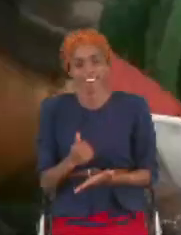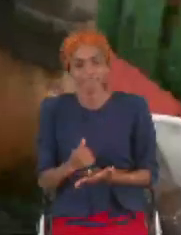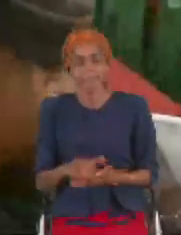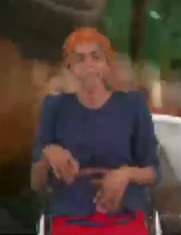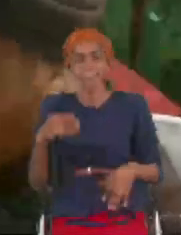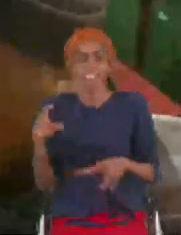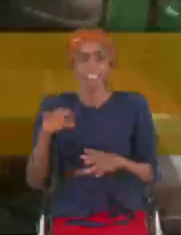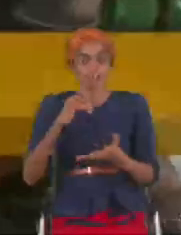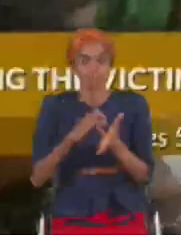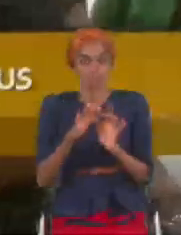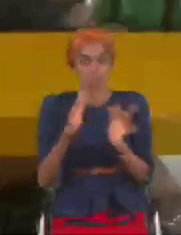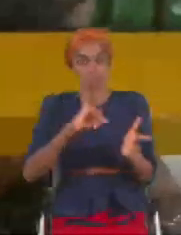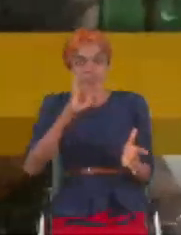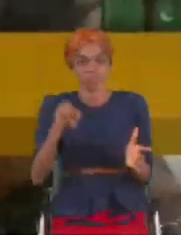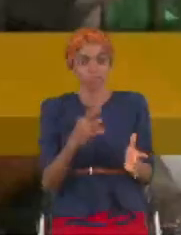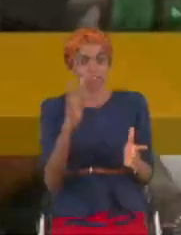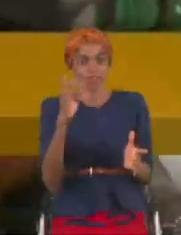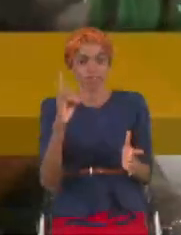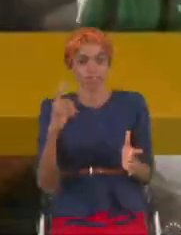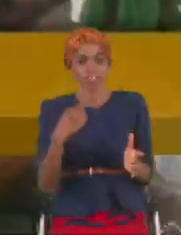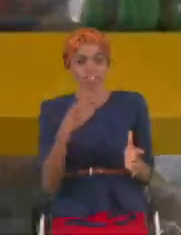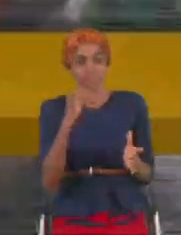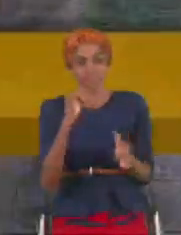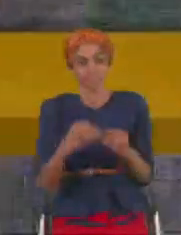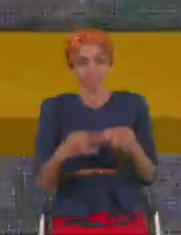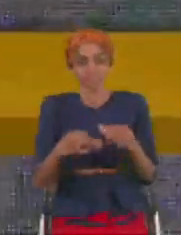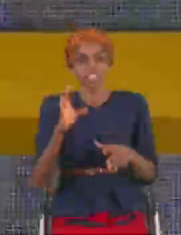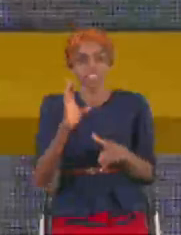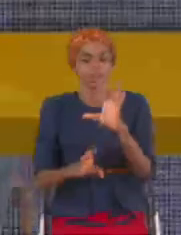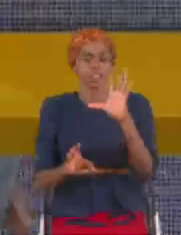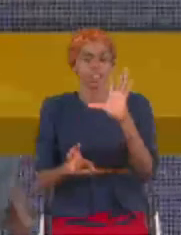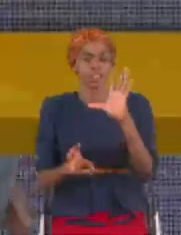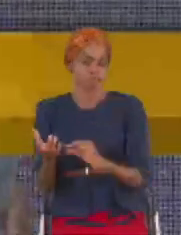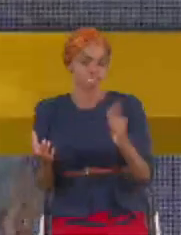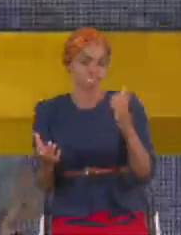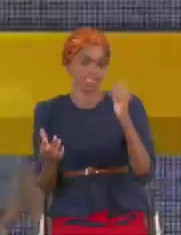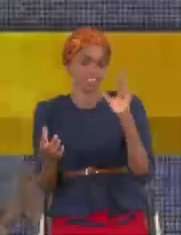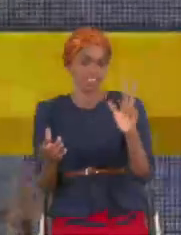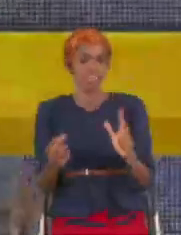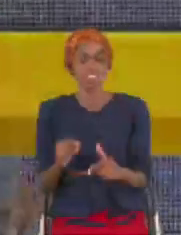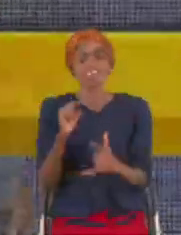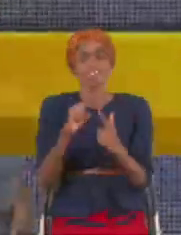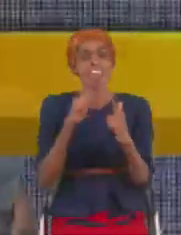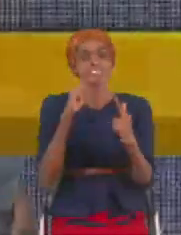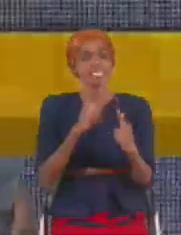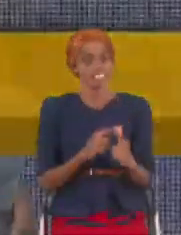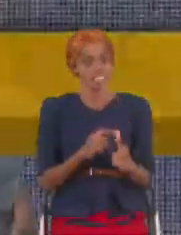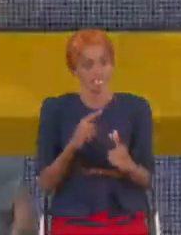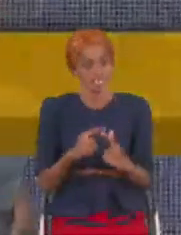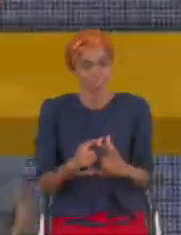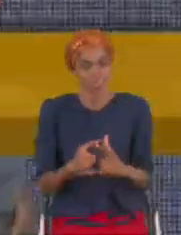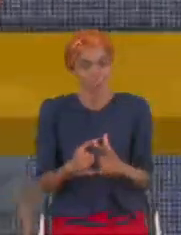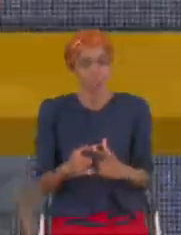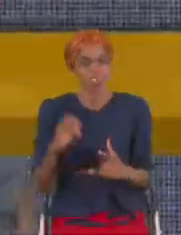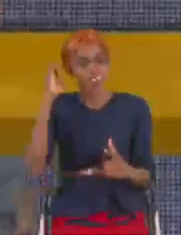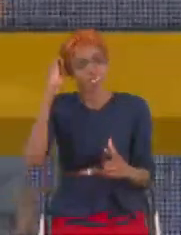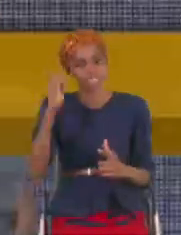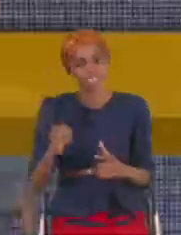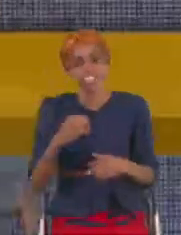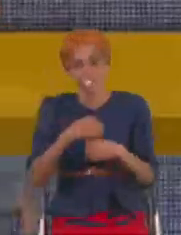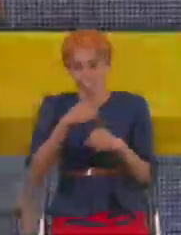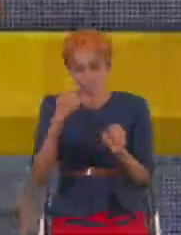juge 5e juge 5 verset 13 jje 5